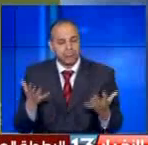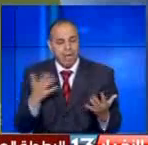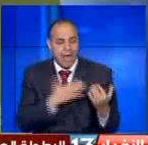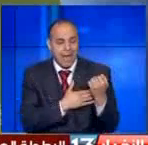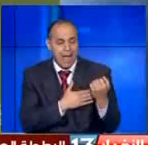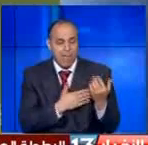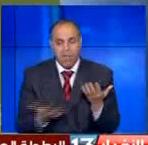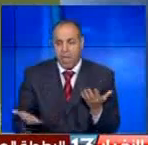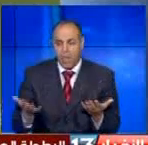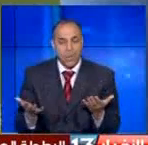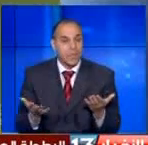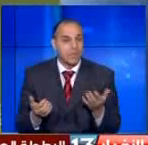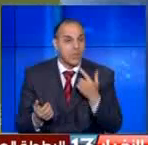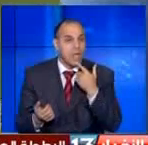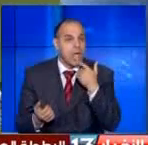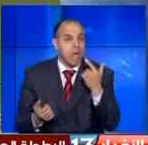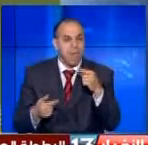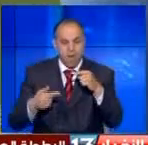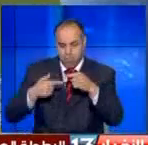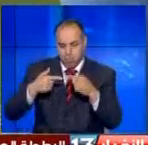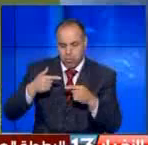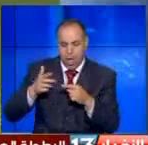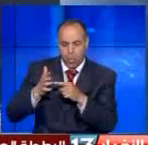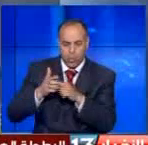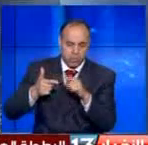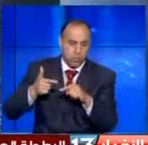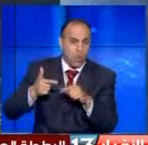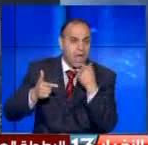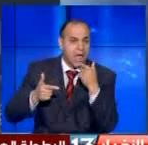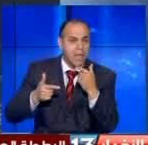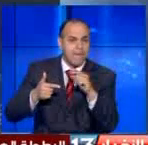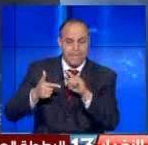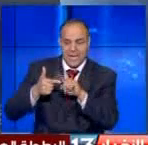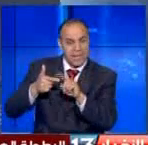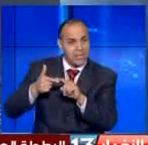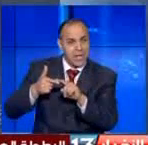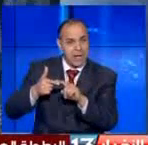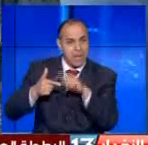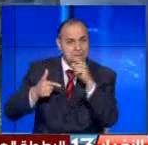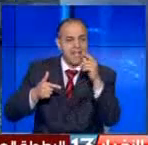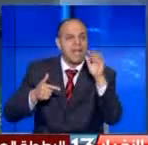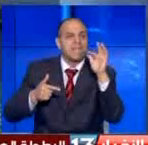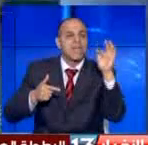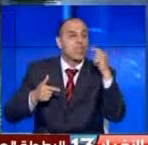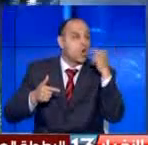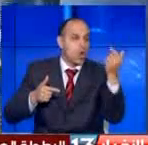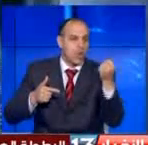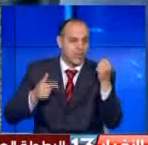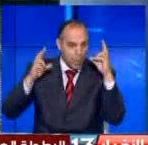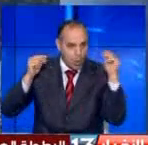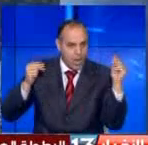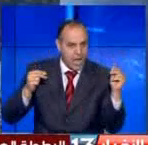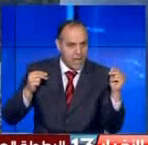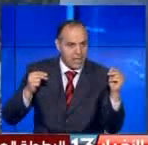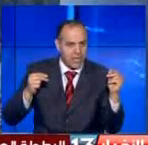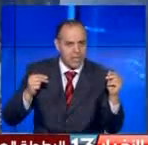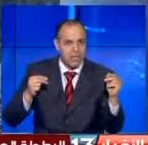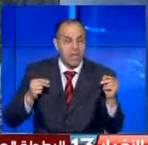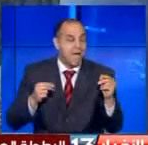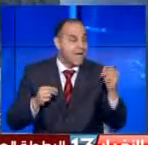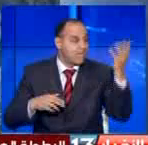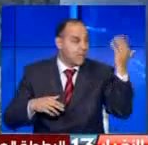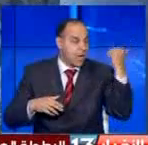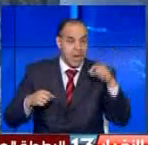لقب الإيرديفيزي، بعدما قلص الفارق لنقطة وحيدة في المركز الثاني خلف فاينورد المكتفي بالتعادل المخيب في الأمتار